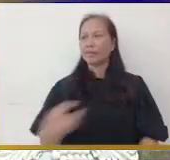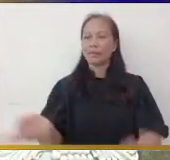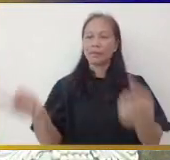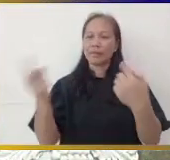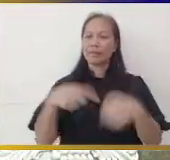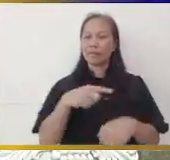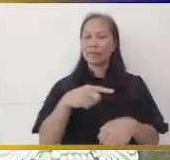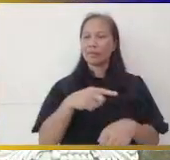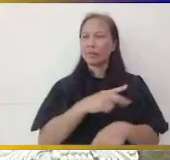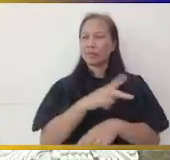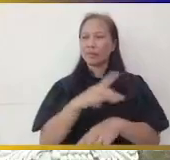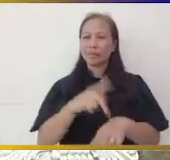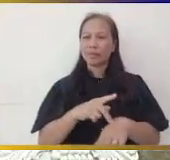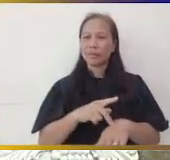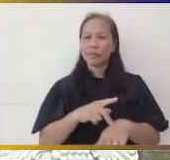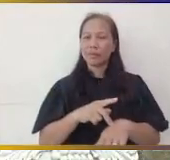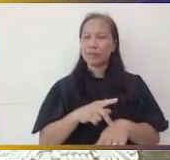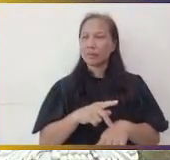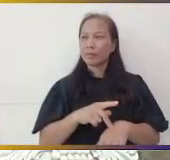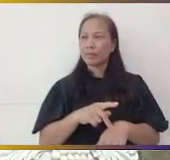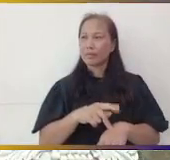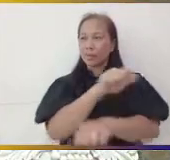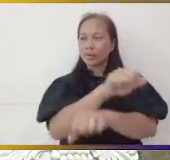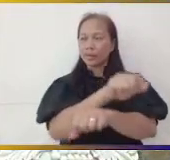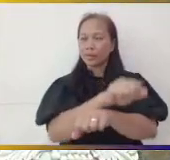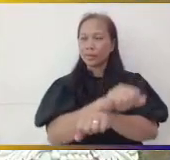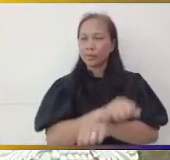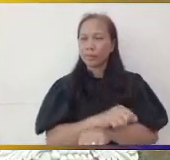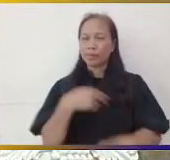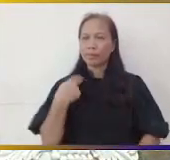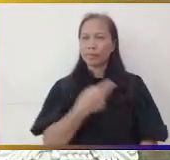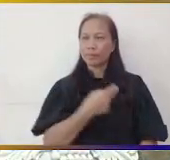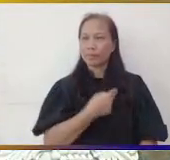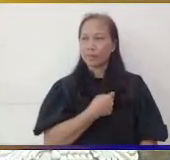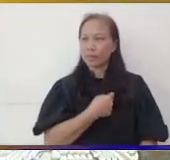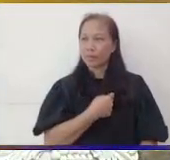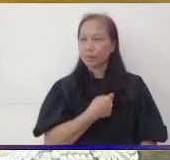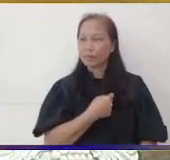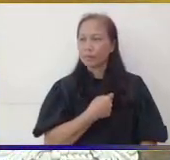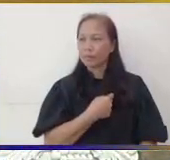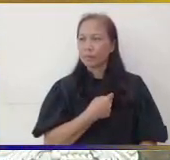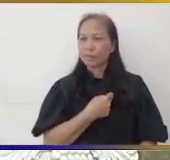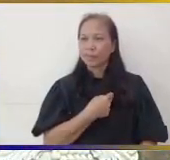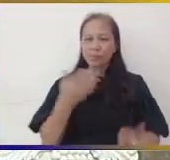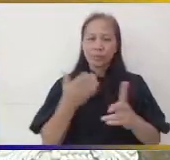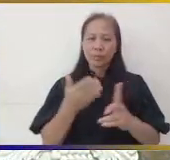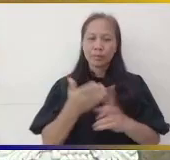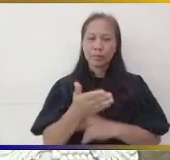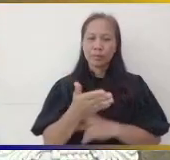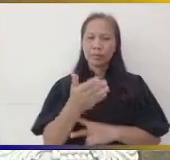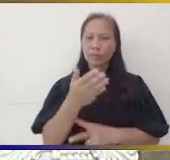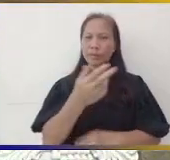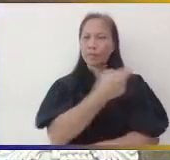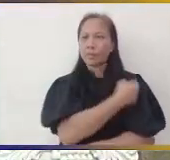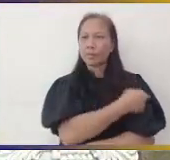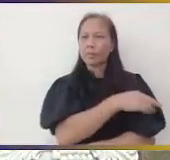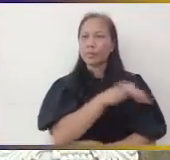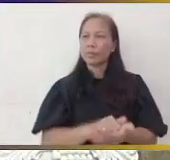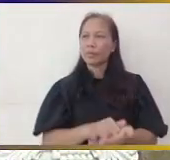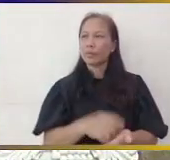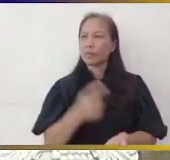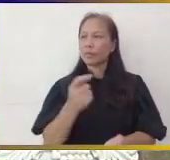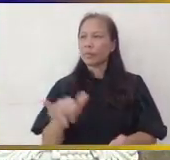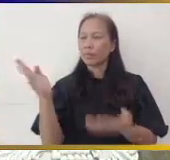na m-r po kayo diyan you see naku saan mga kapatid kaya ganon ang ginamit nila sa